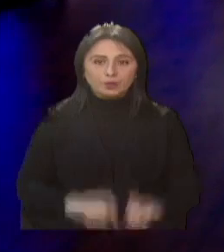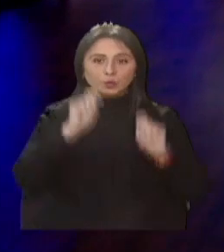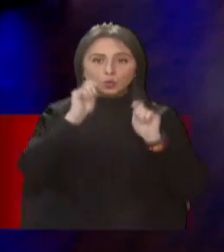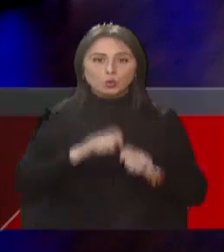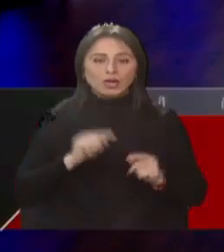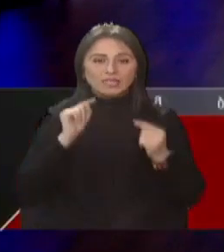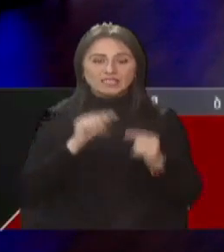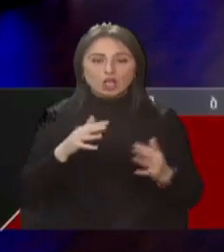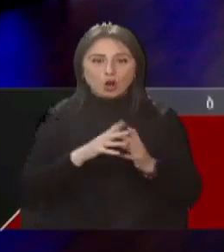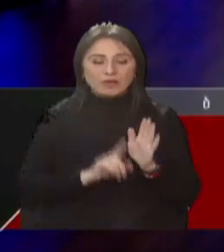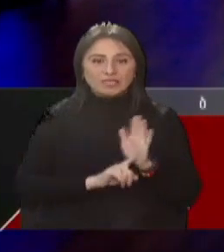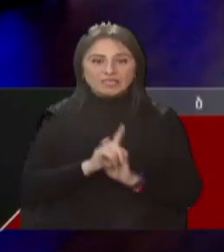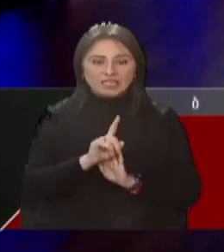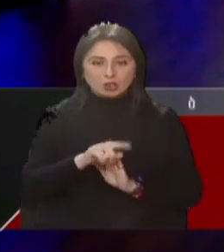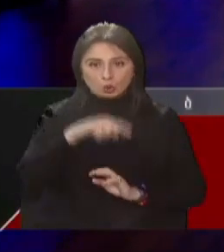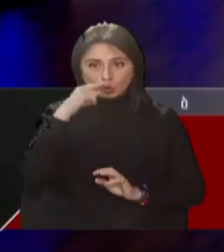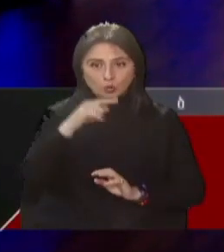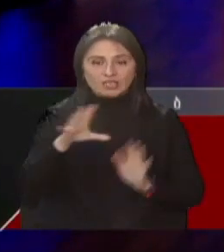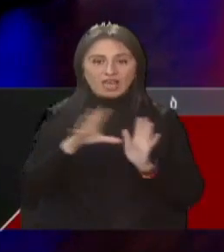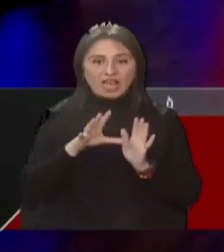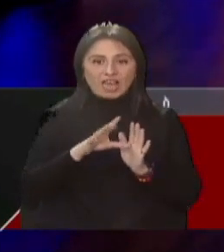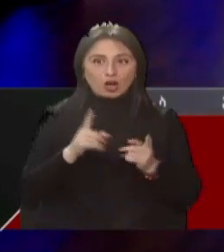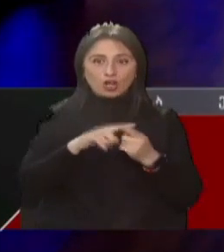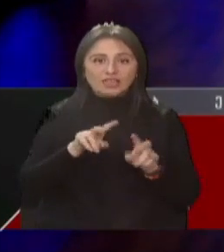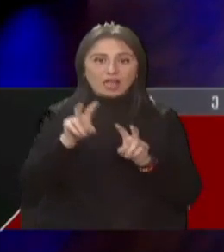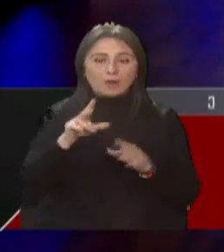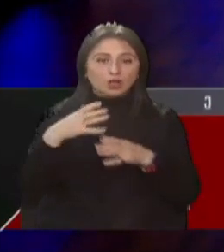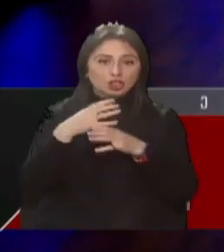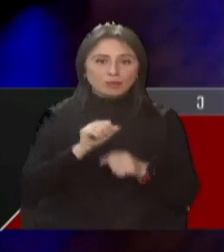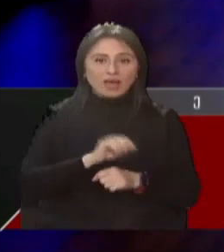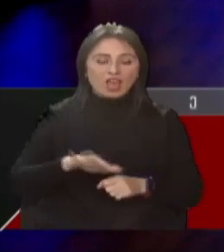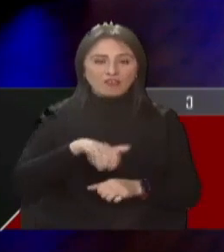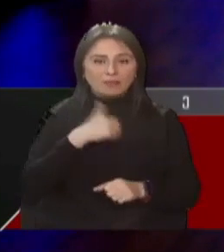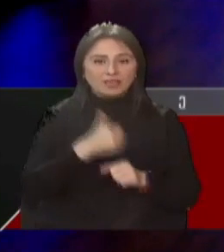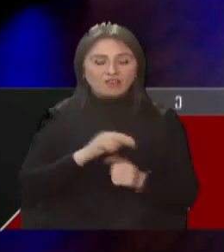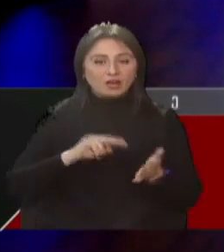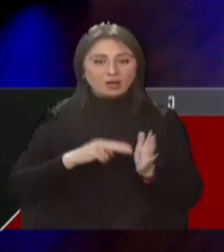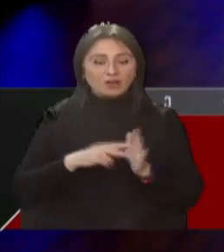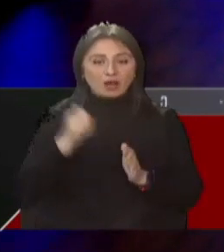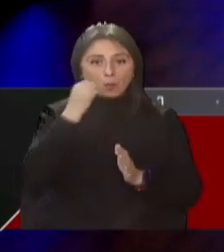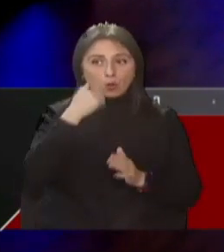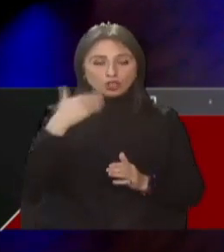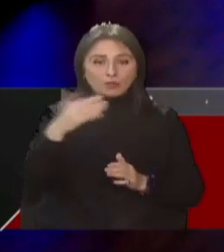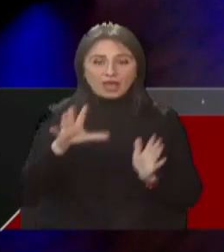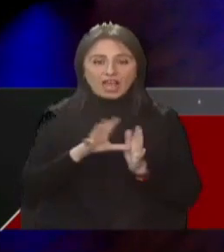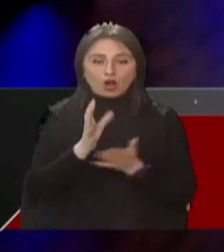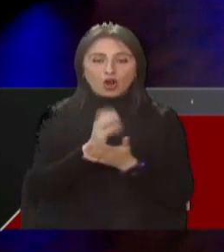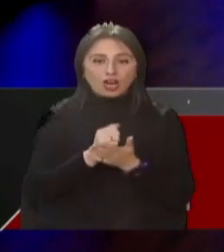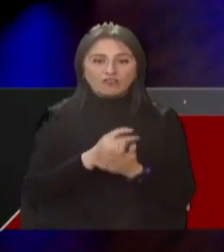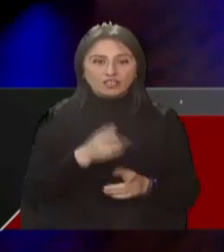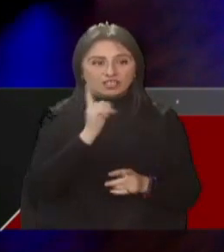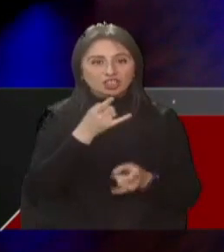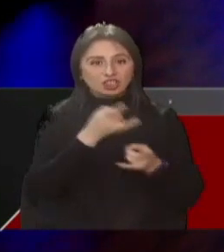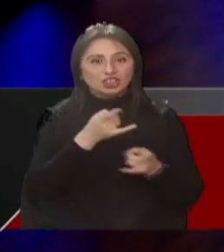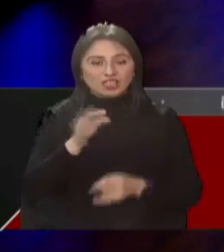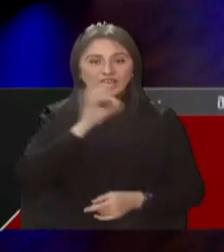Ucrainii se înarmează, omis dat pe pistana pe rusețe, energodamoc de bule, bișem, țileba europei sunt tavari amuțane, amuscovi sunt hridan, energoresurse, bișantaje,